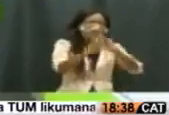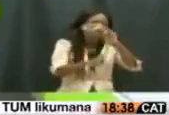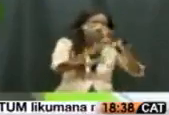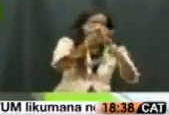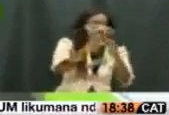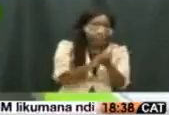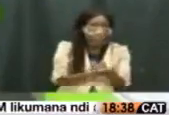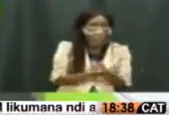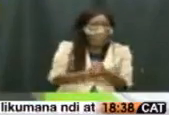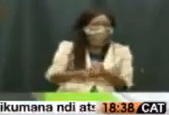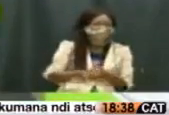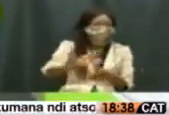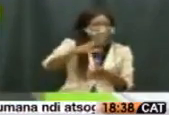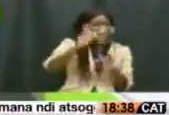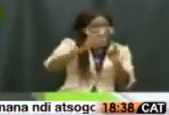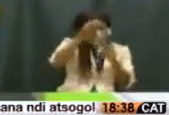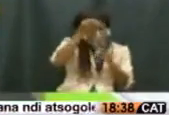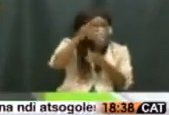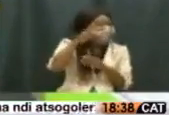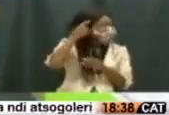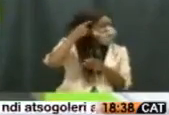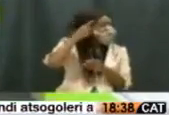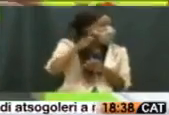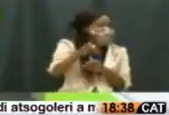ama fafanula ndi kuyanka mafuso